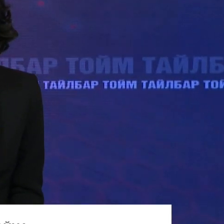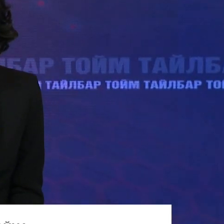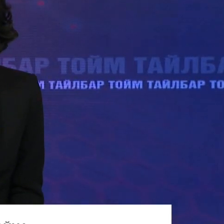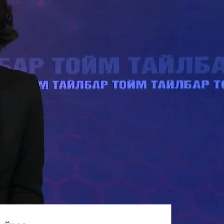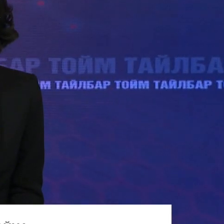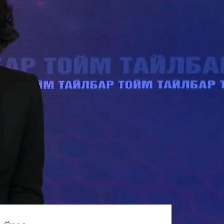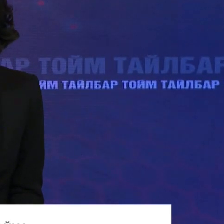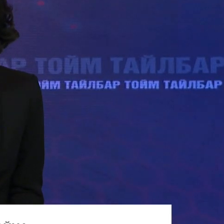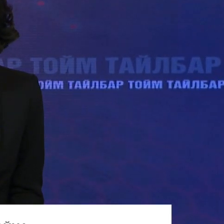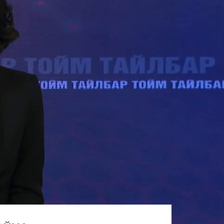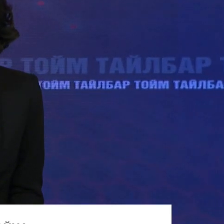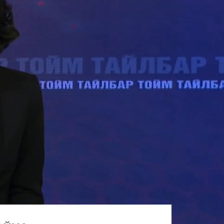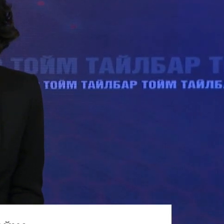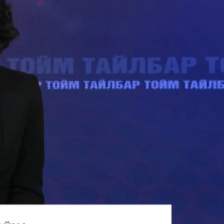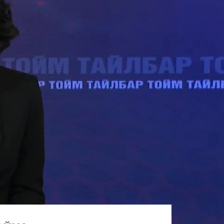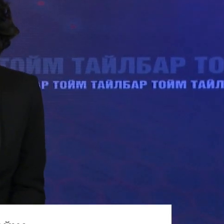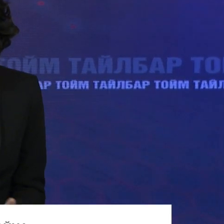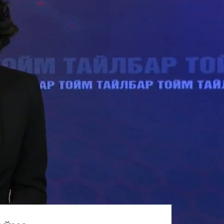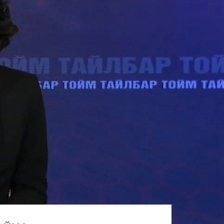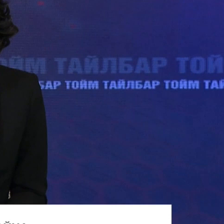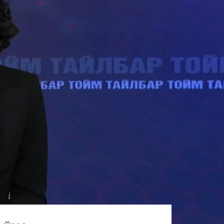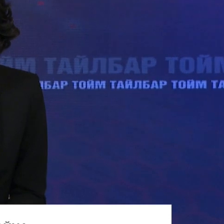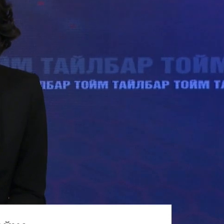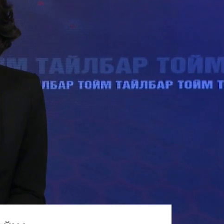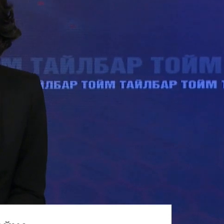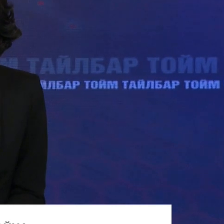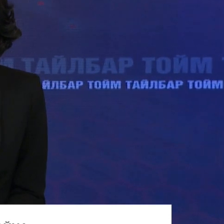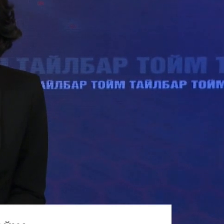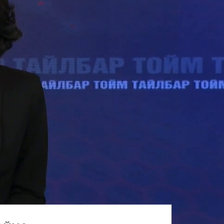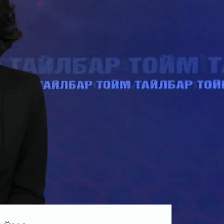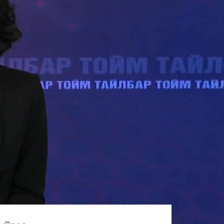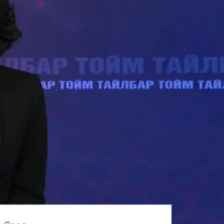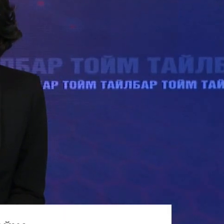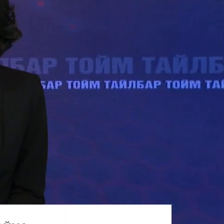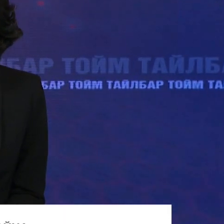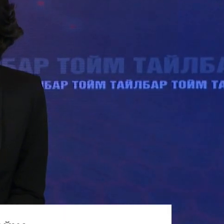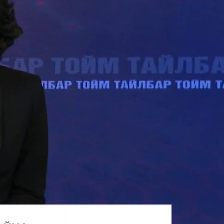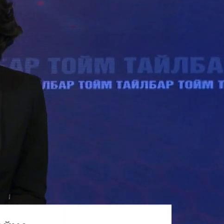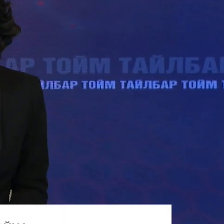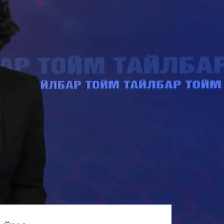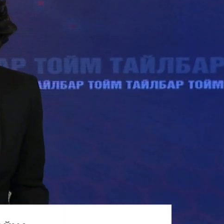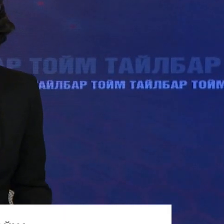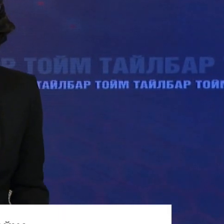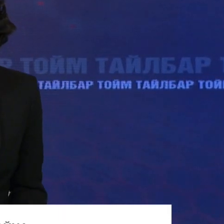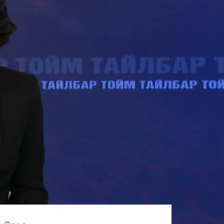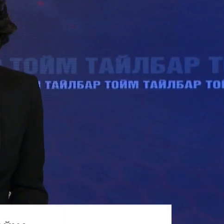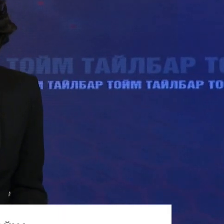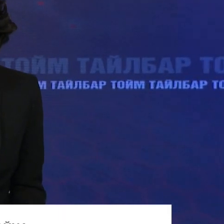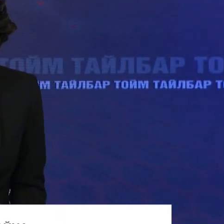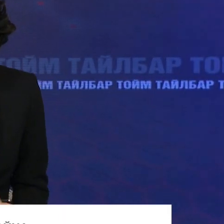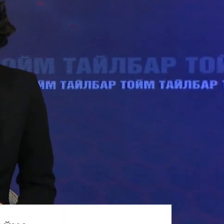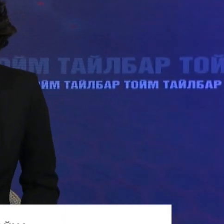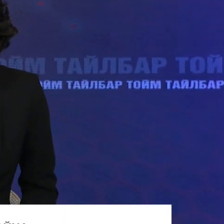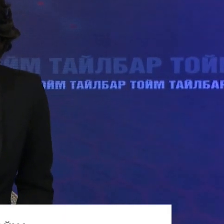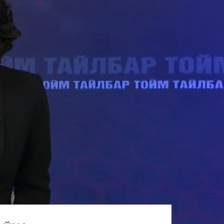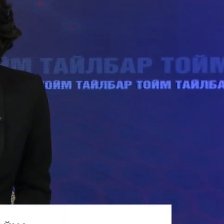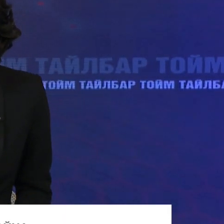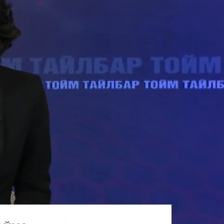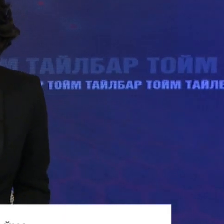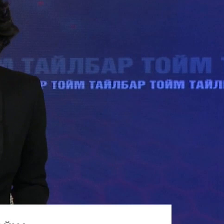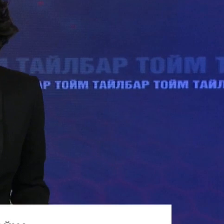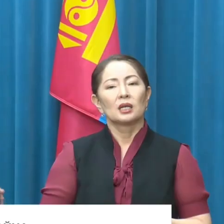бондын эргэн төлөлтийг хөгжлийн банкны чанаргүй зээлийн одоо эргэн төлүүлэх байдлаар хийнэ гэж сангийн сайд мэдээлсэн юм а. Энэ ярилцлагын дэлгэрэнгүй